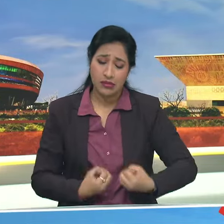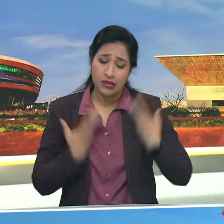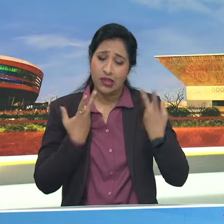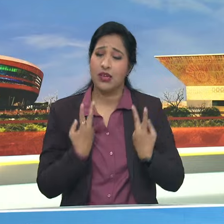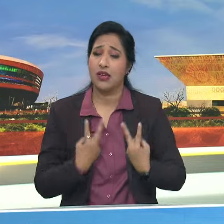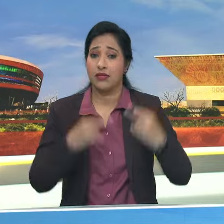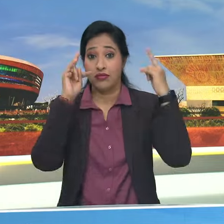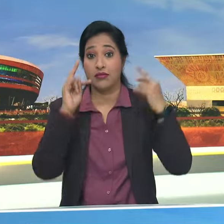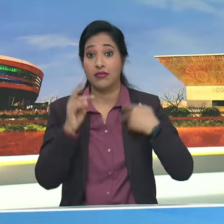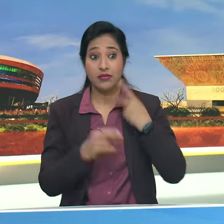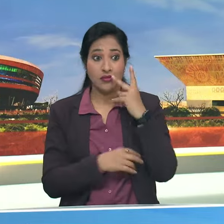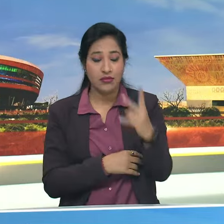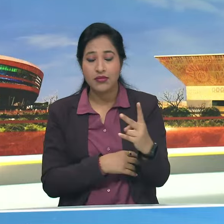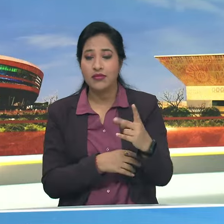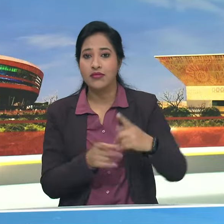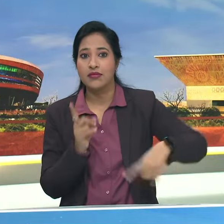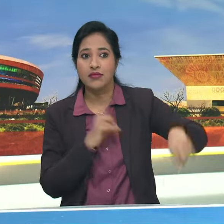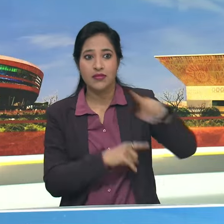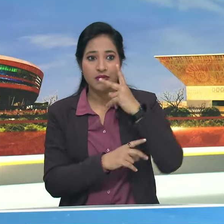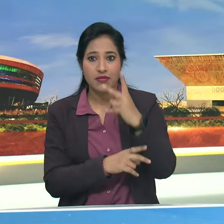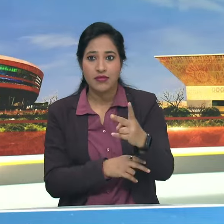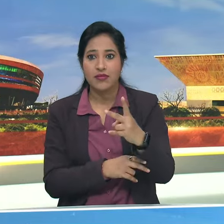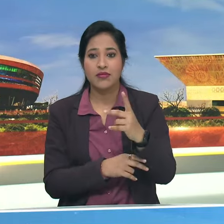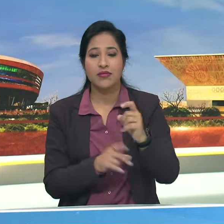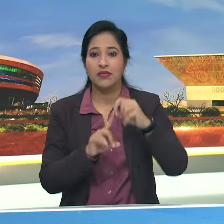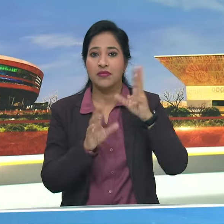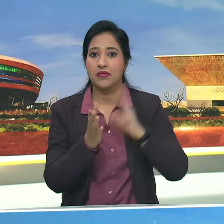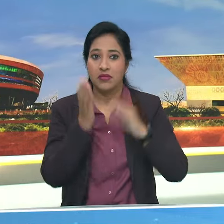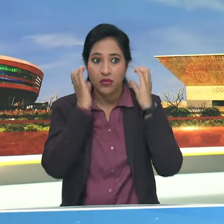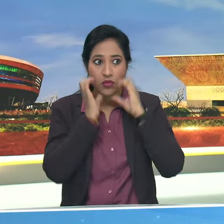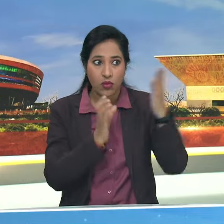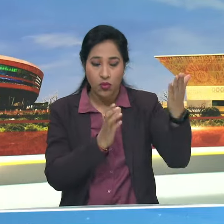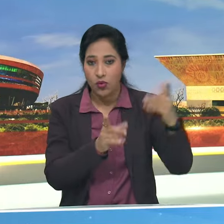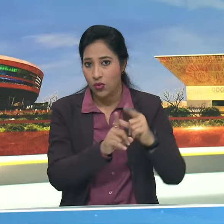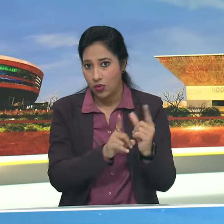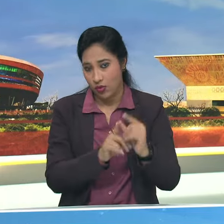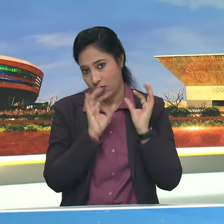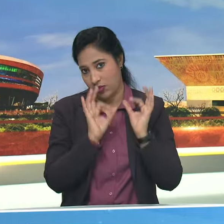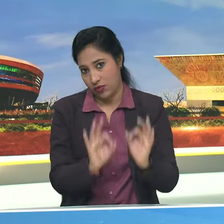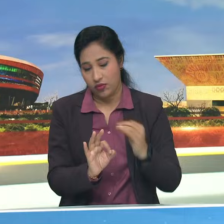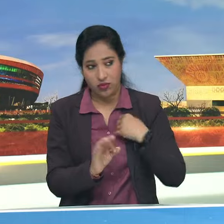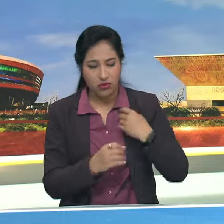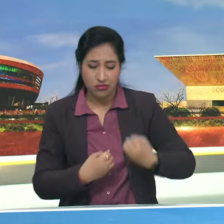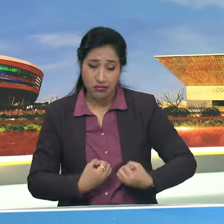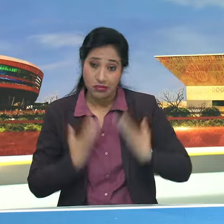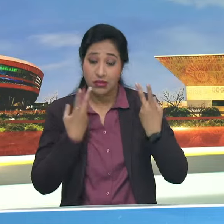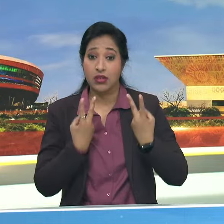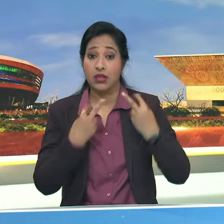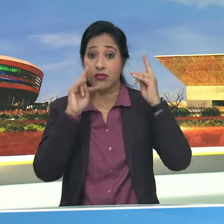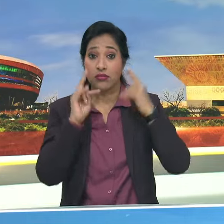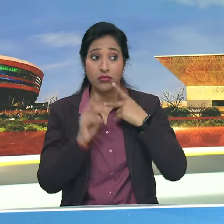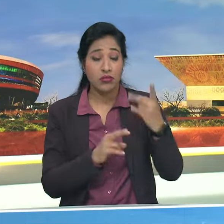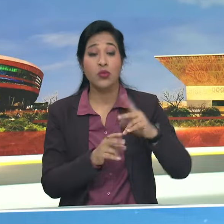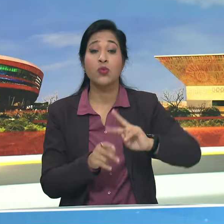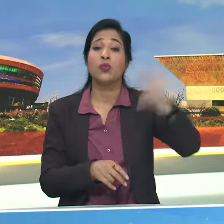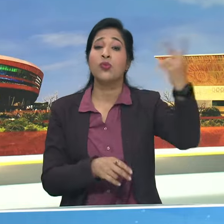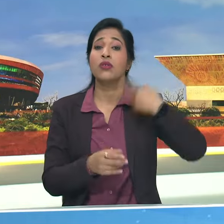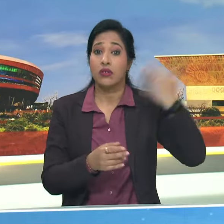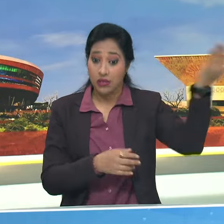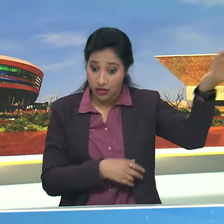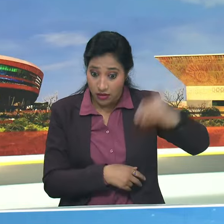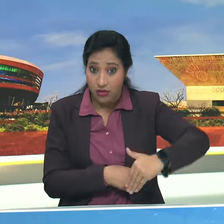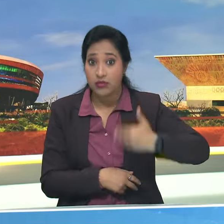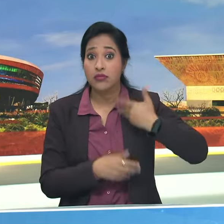से। ये सबका ये क्रेडिट तो मोदी जी को जाता है। हम लोग इतना उत्सुक है, वो तो हम दूसरा स्टेट से इस स्टेट को आया